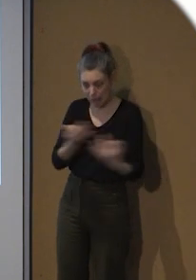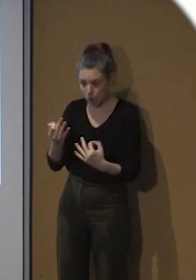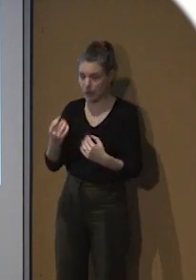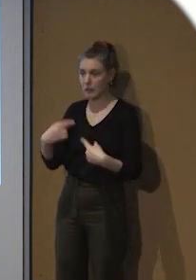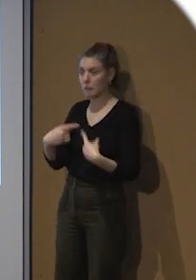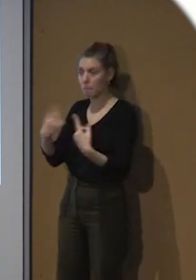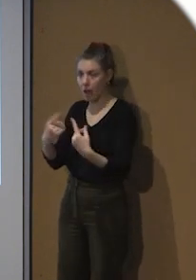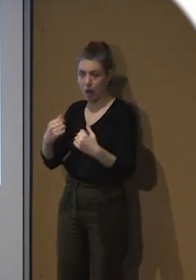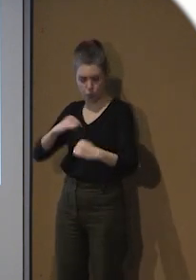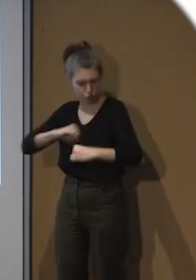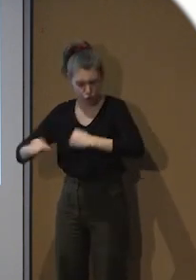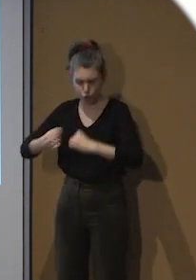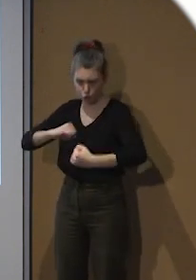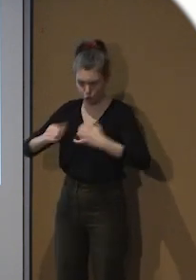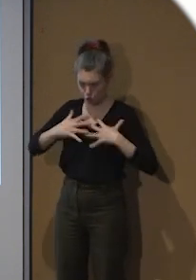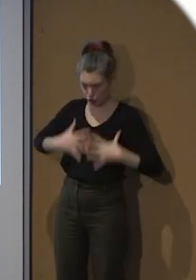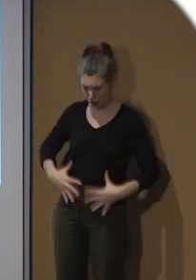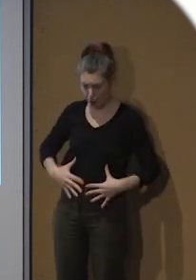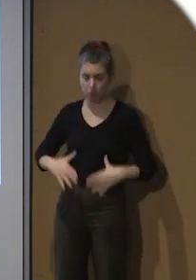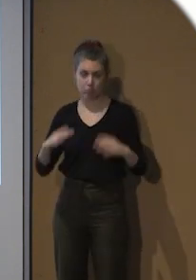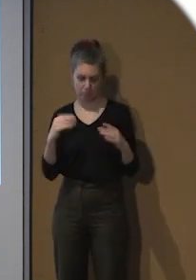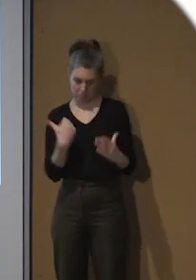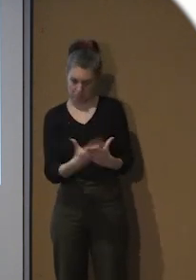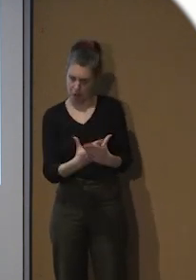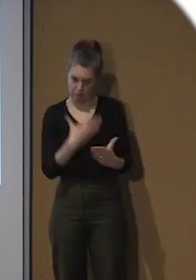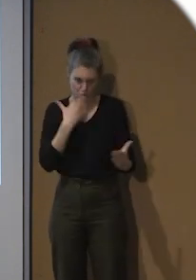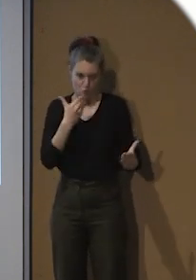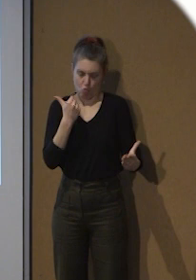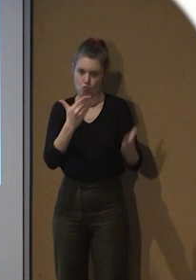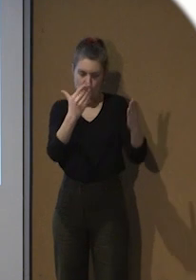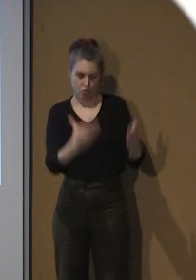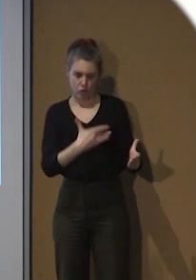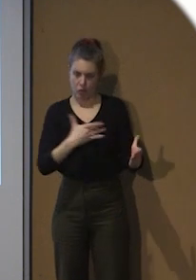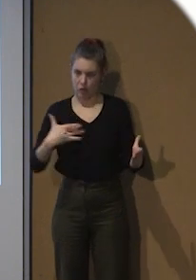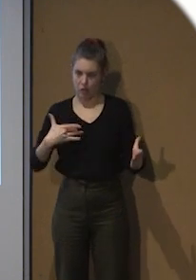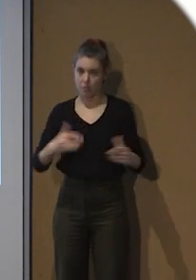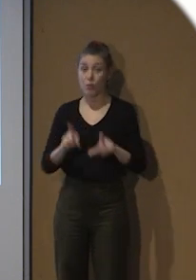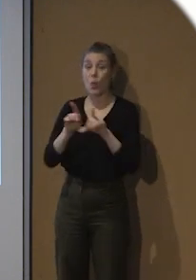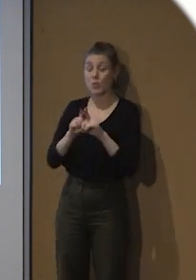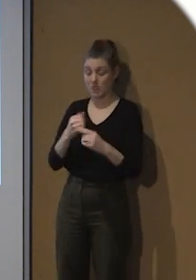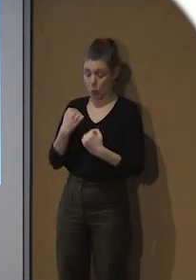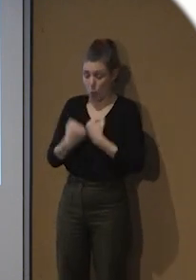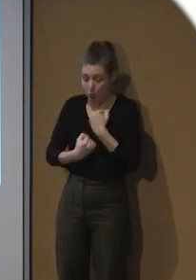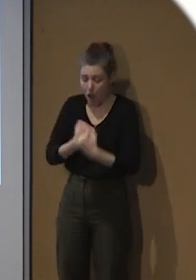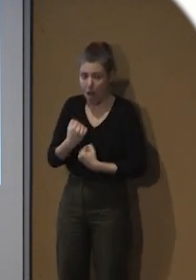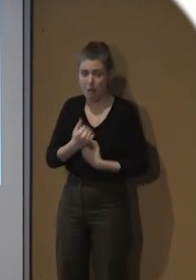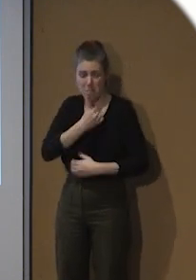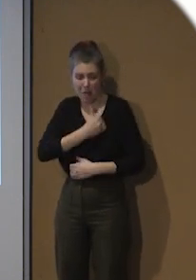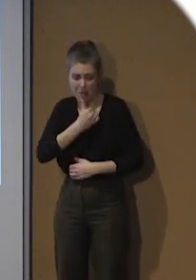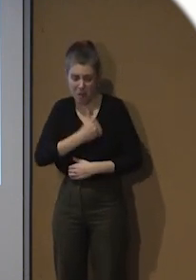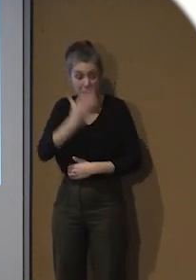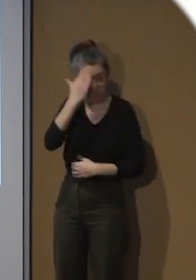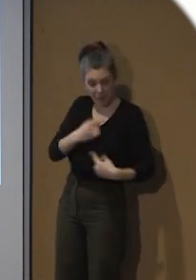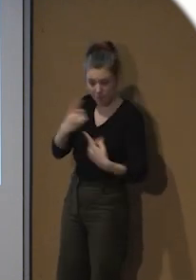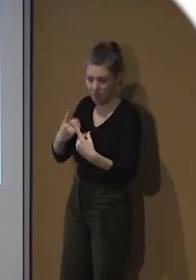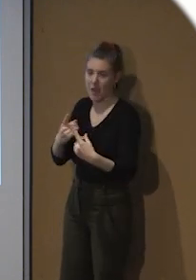bénéfique, ça a été prouvé. La douleur, on a une amélioration des poussées douloureuses, de la qualité de vie, une